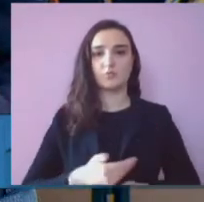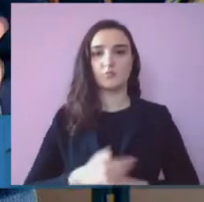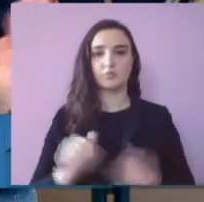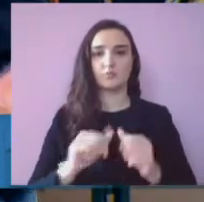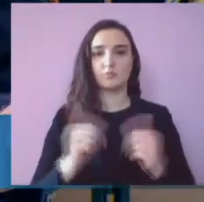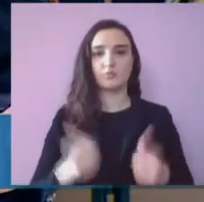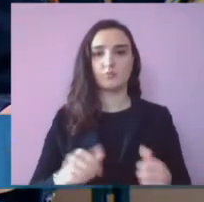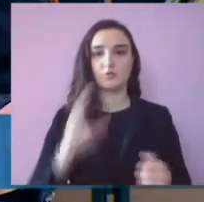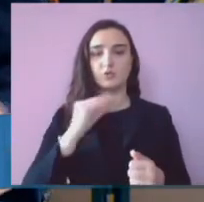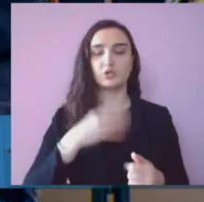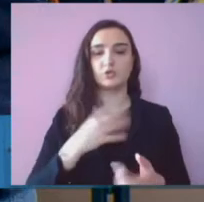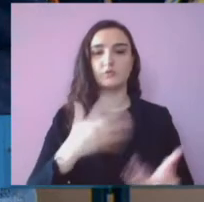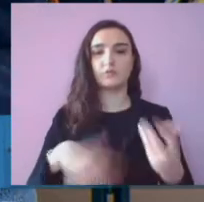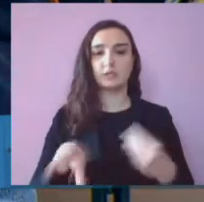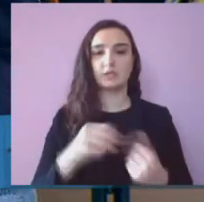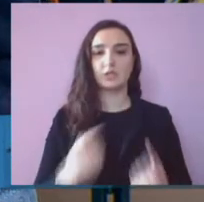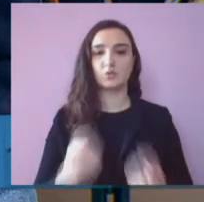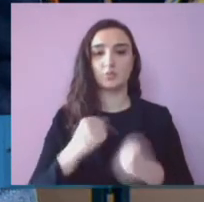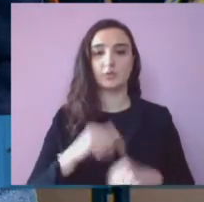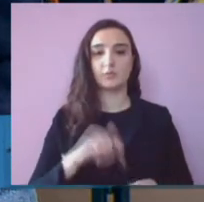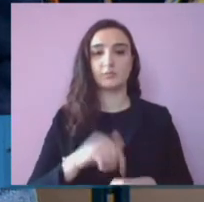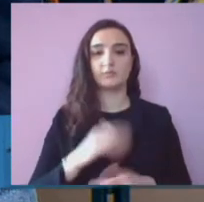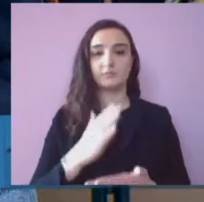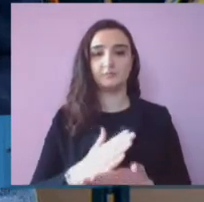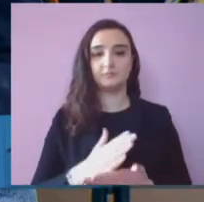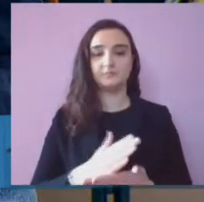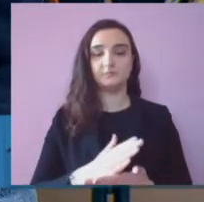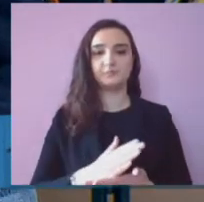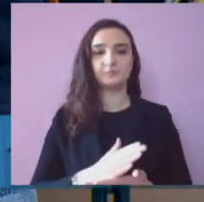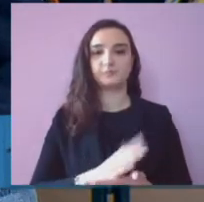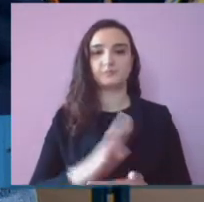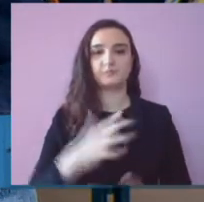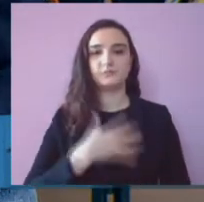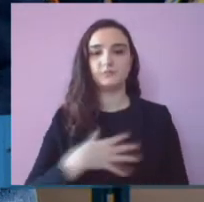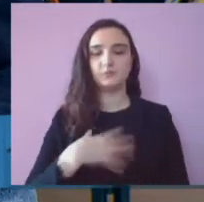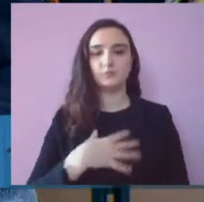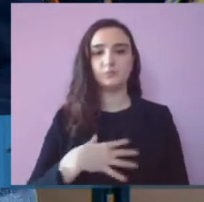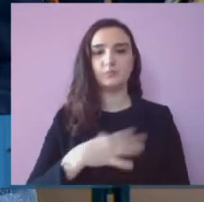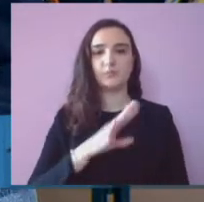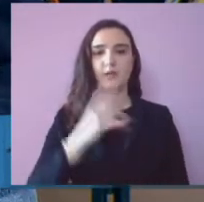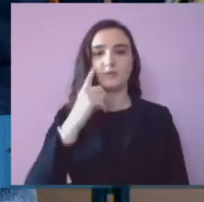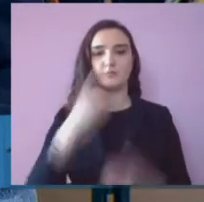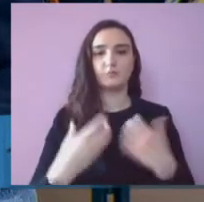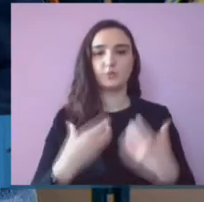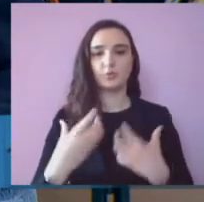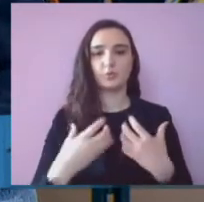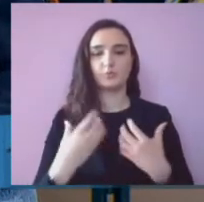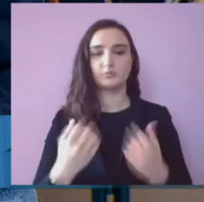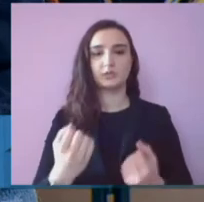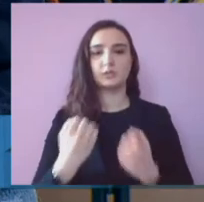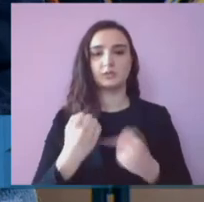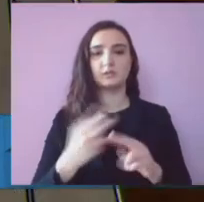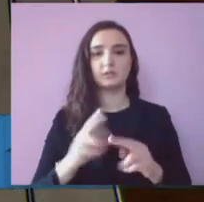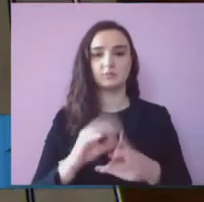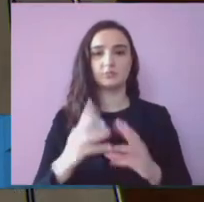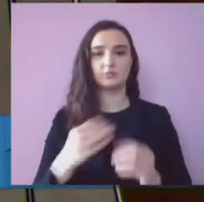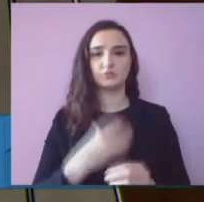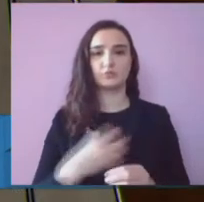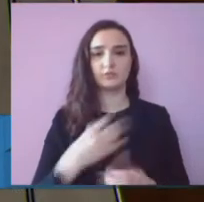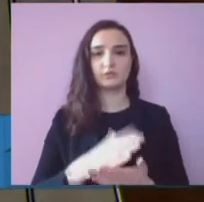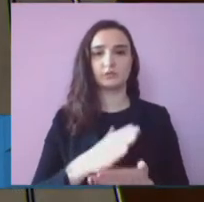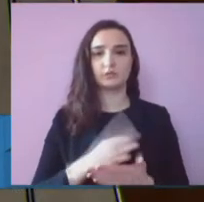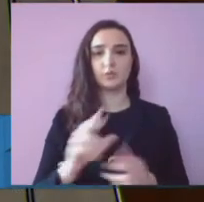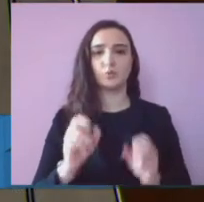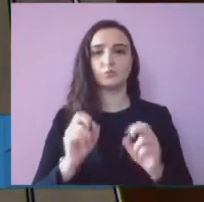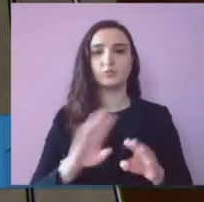ჩვენ დაცულები ვართ, აღარ დარდობთ, აღარ ფიქრობთ დაცვაზე, რომელიც საკმაოდ მნიშვნელოვანია. ეს უსაფრთხოების განსა